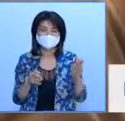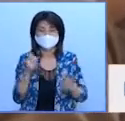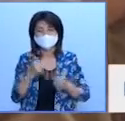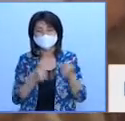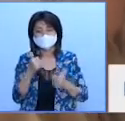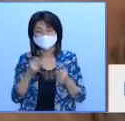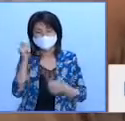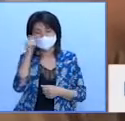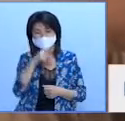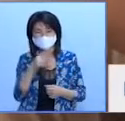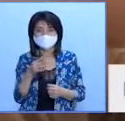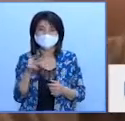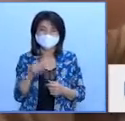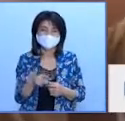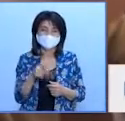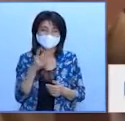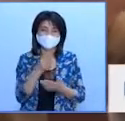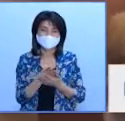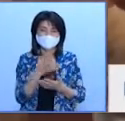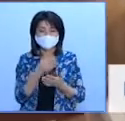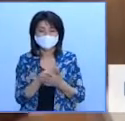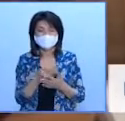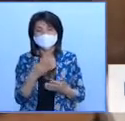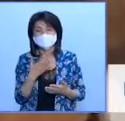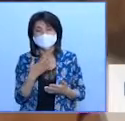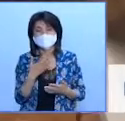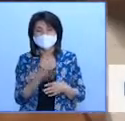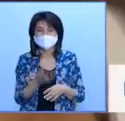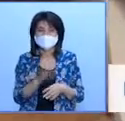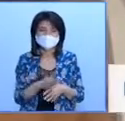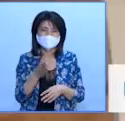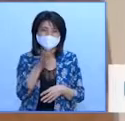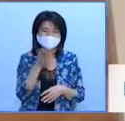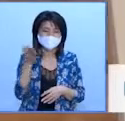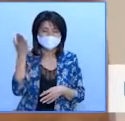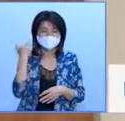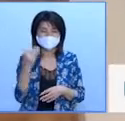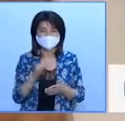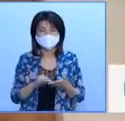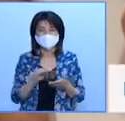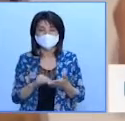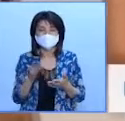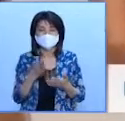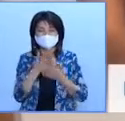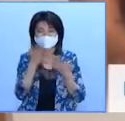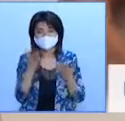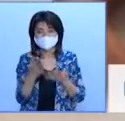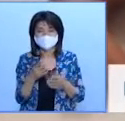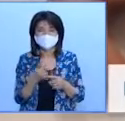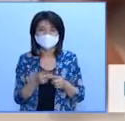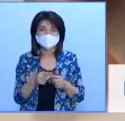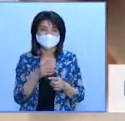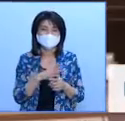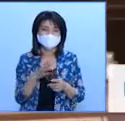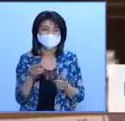решил, что здесь ему нужно показать свое отношение к тому тяжелому времени. Написав стихотворение, озвучив и собрав видеоряд совместно